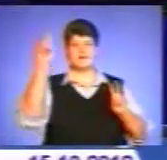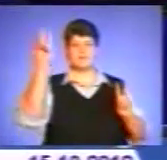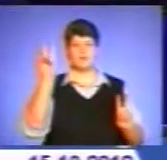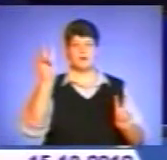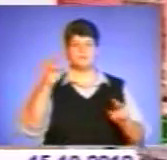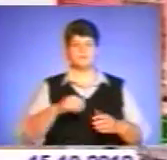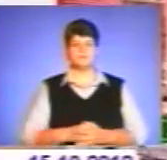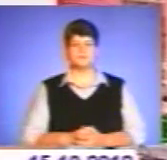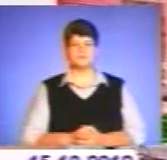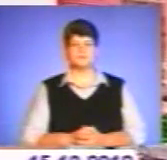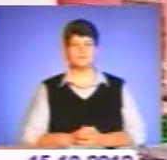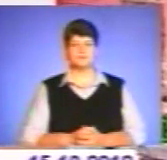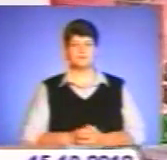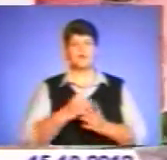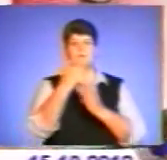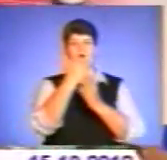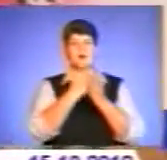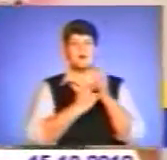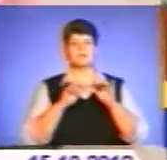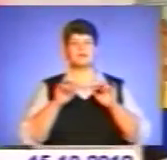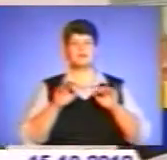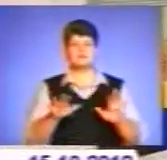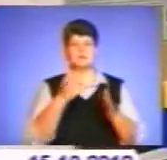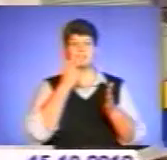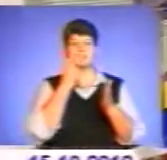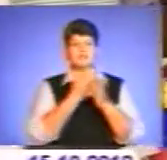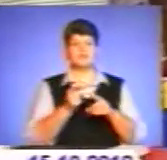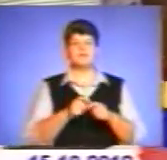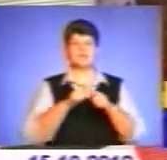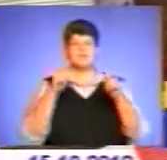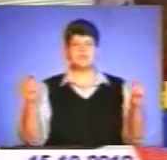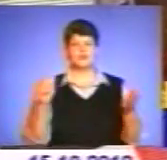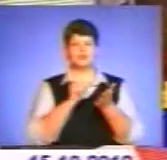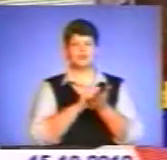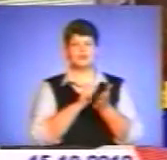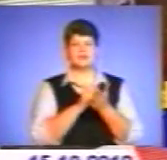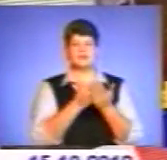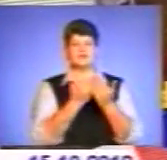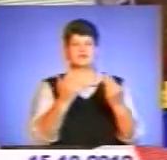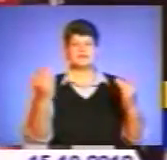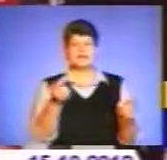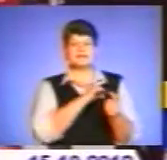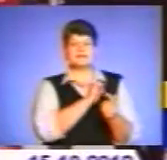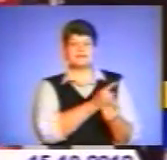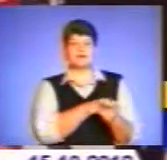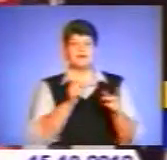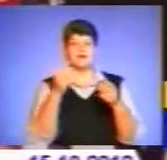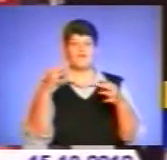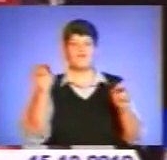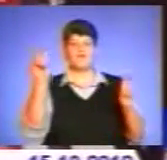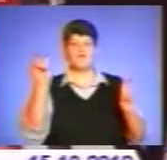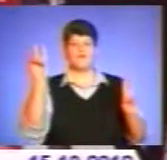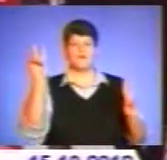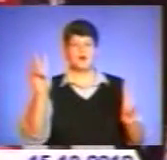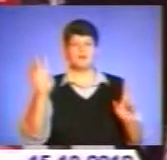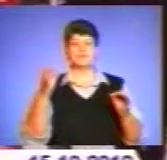Демчук. Програма дійства передбачала відкриття документальної виставки «Сила волі. Провідники українського визвольного руху